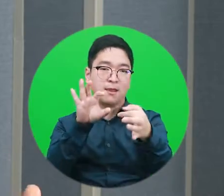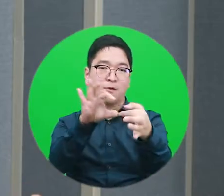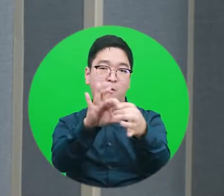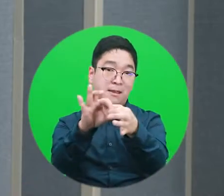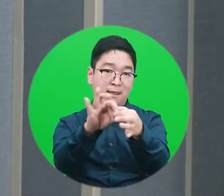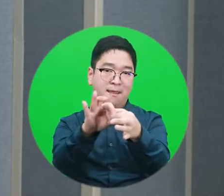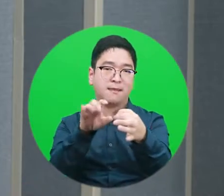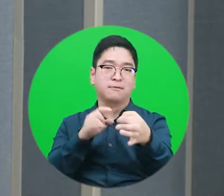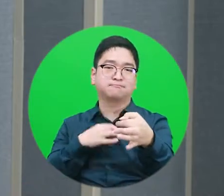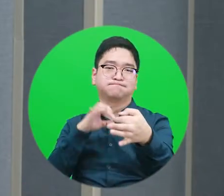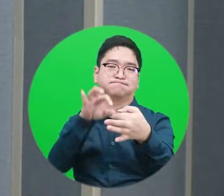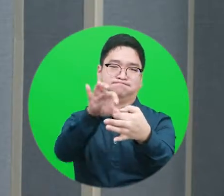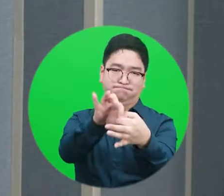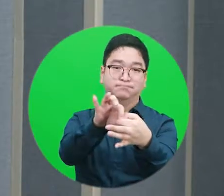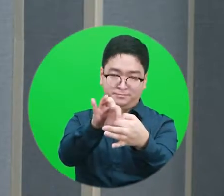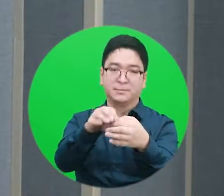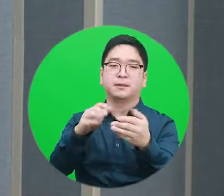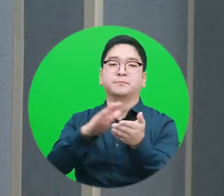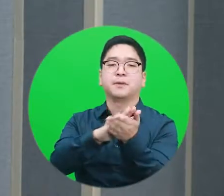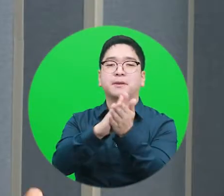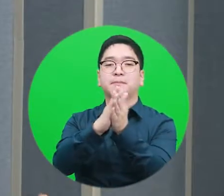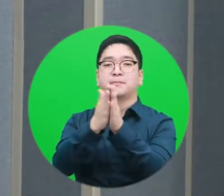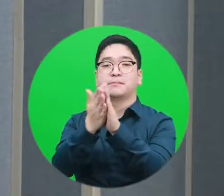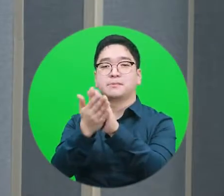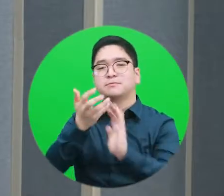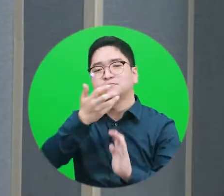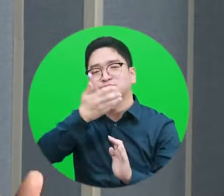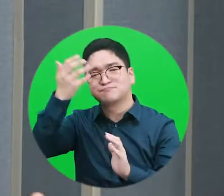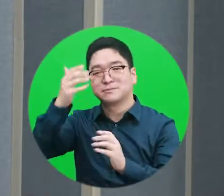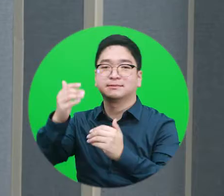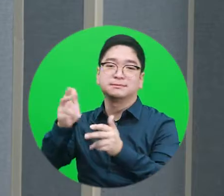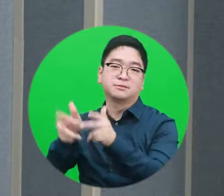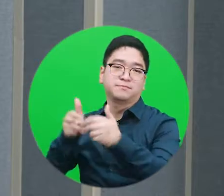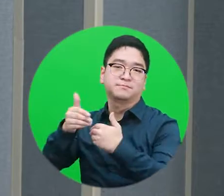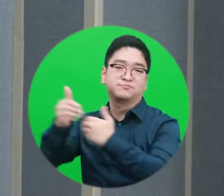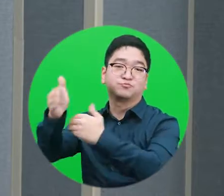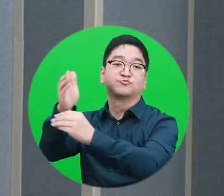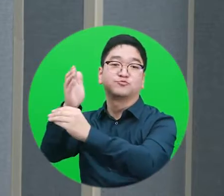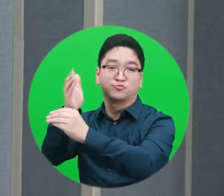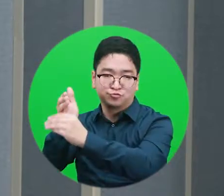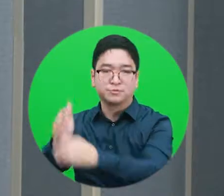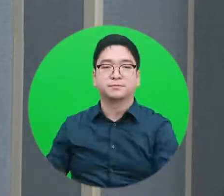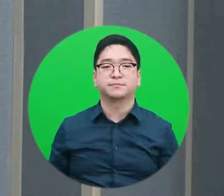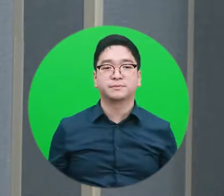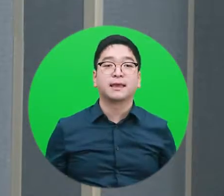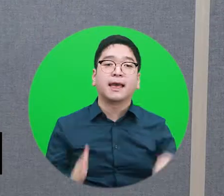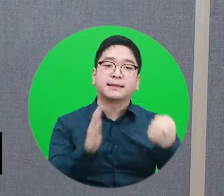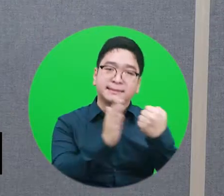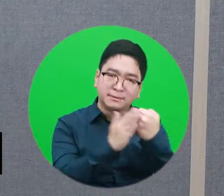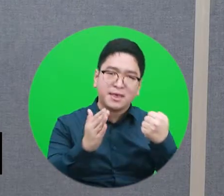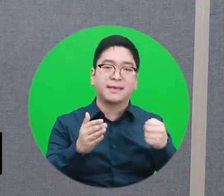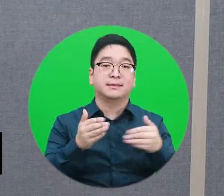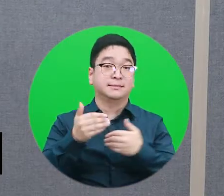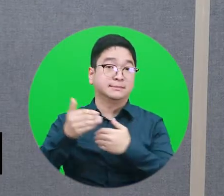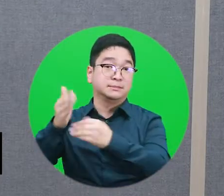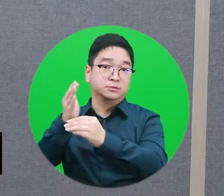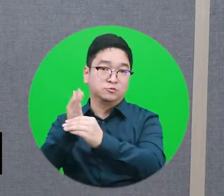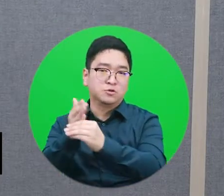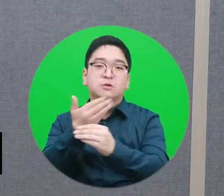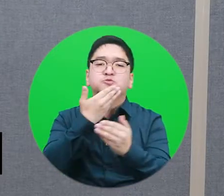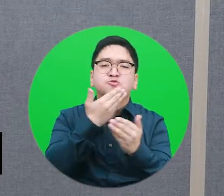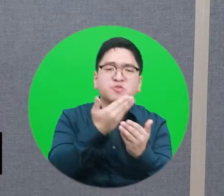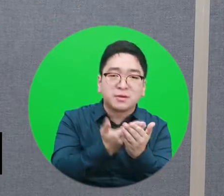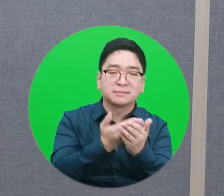지점들을 계속해서 저희가 발견하고 연대하면서 변화를 꿈꾸는 사업들을 진행하고 있습니다. 그래서 사실 그